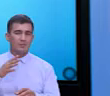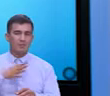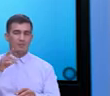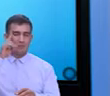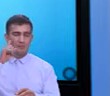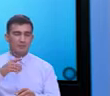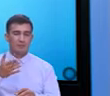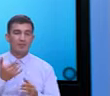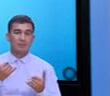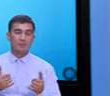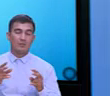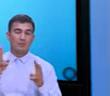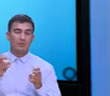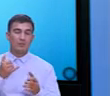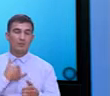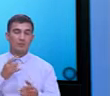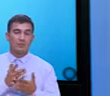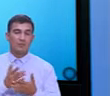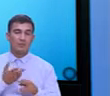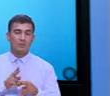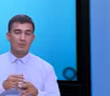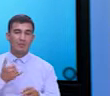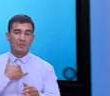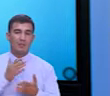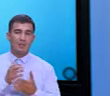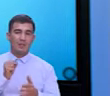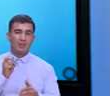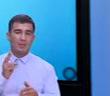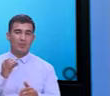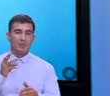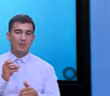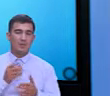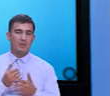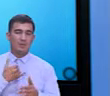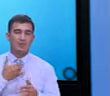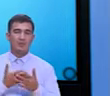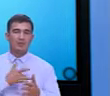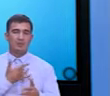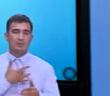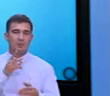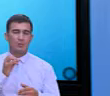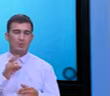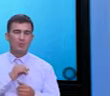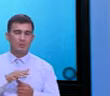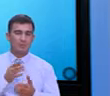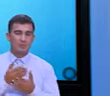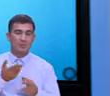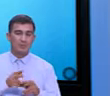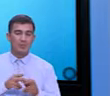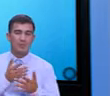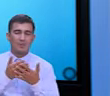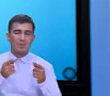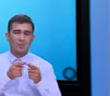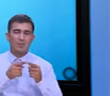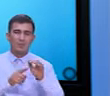bugun mavzuyimizga oid bir aksioma bilan sizni tanishtirsam. Ixtiyoriy nurning ustiga uning uchidan